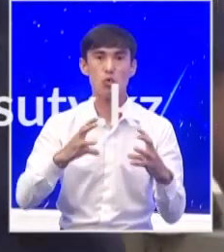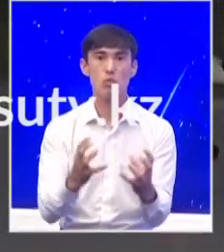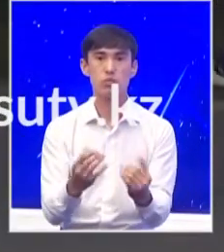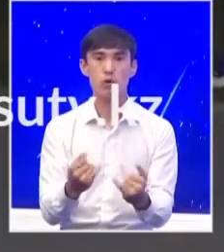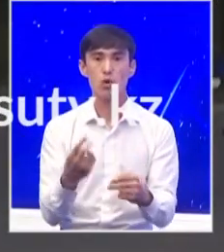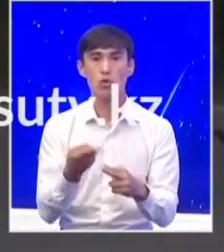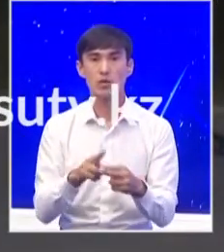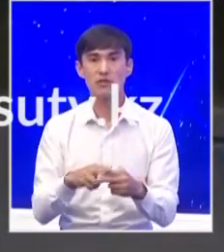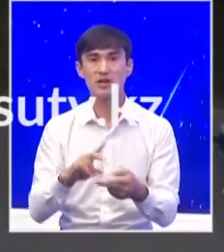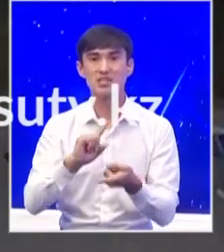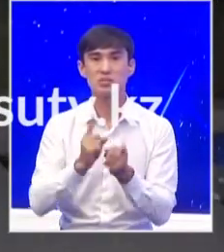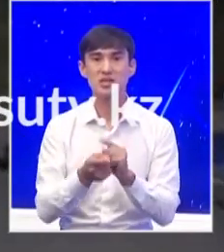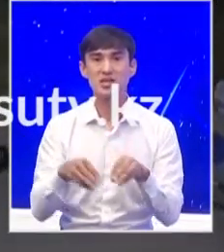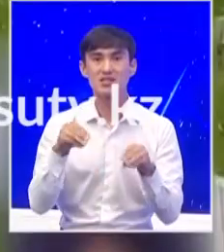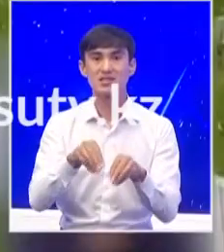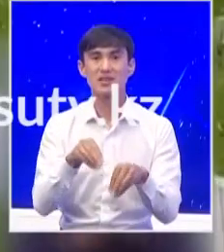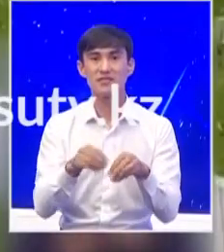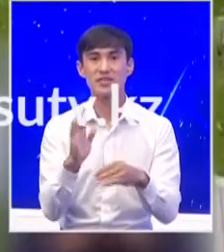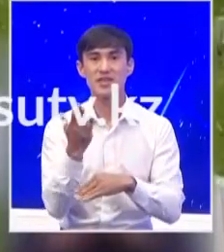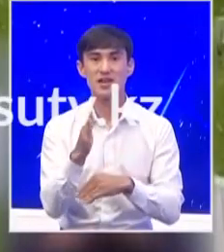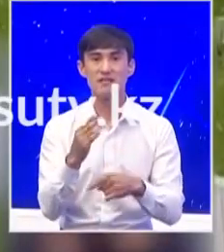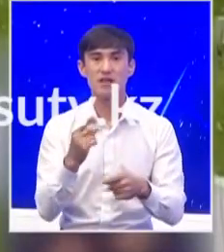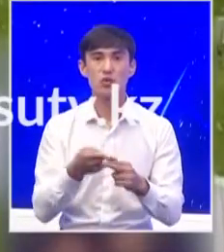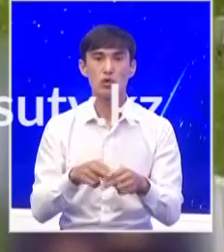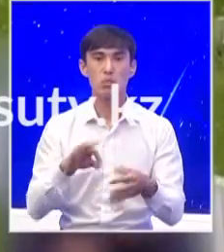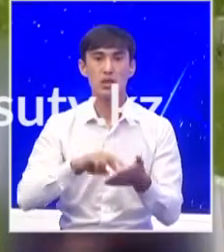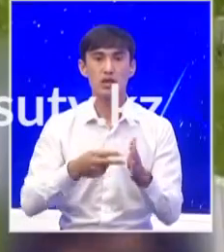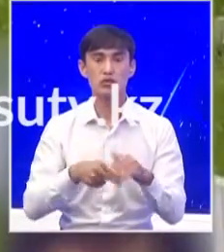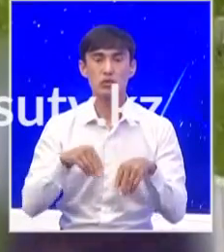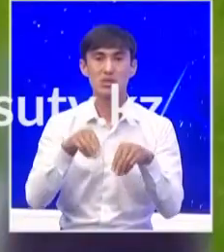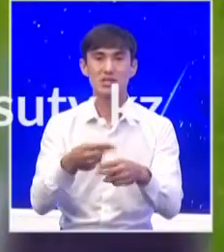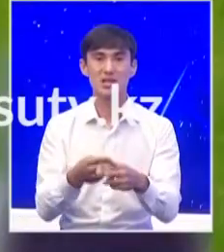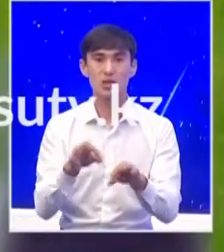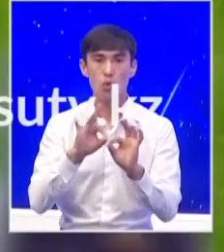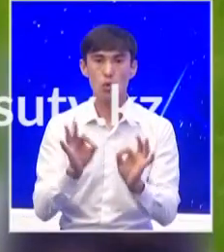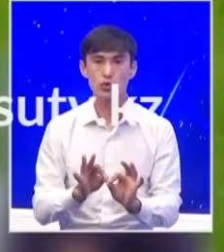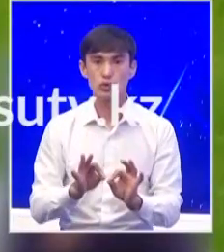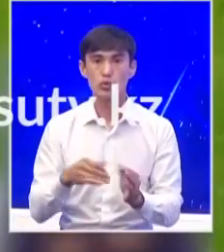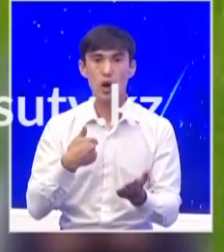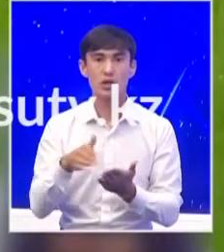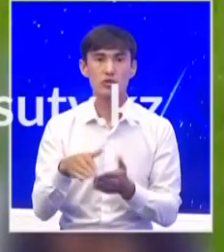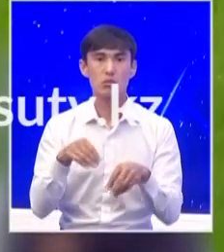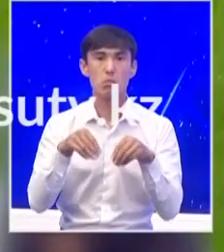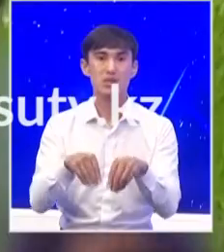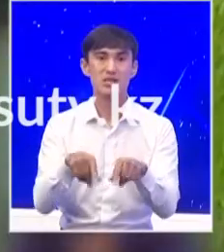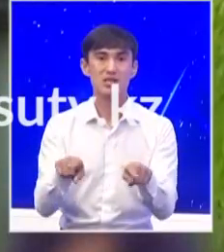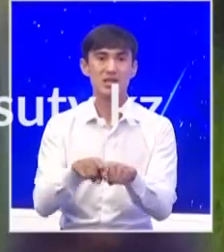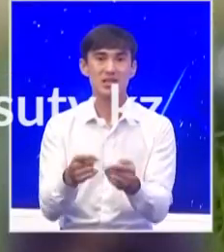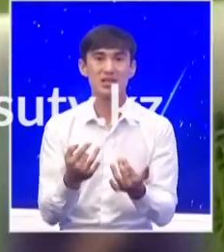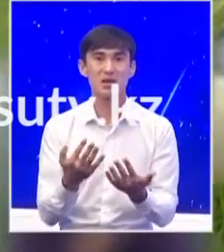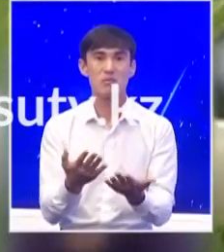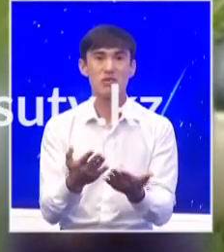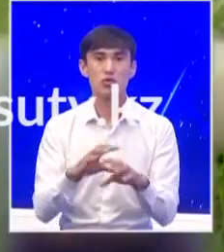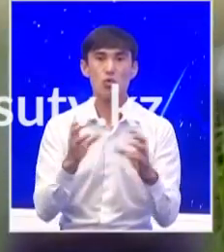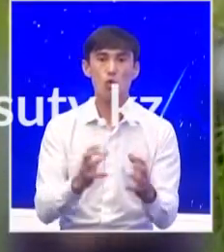Кроме того, изменили и состав видов деревьев, которые планируется посадить этой осенью. Откажутся от посадки таких требовательных